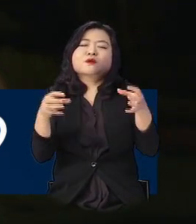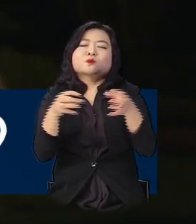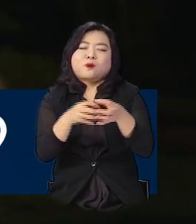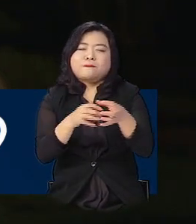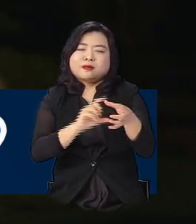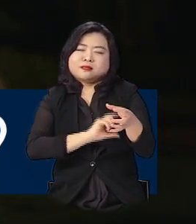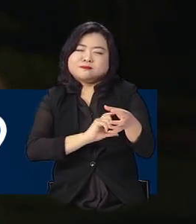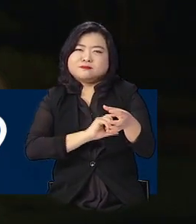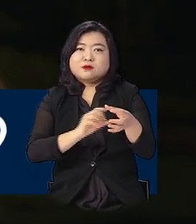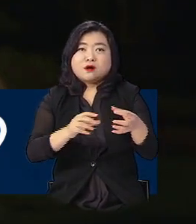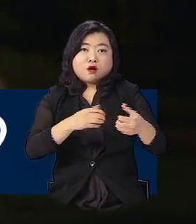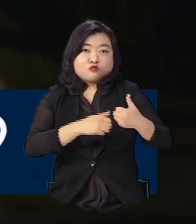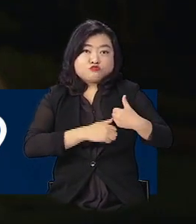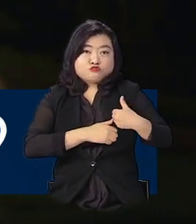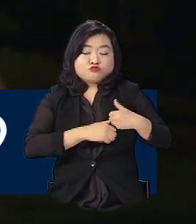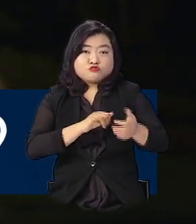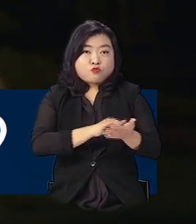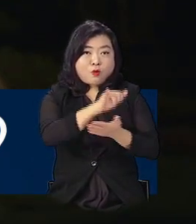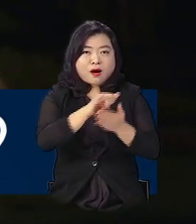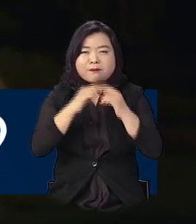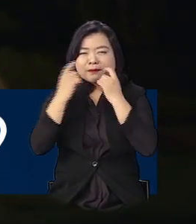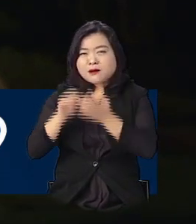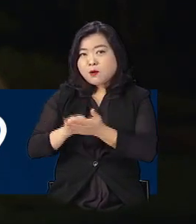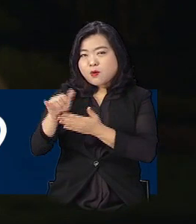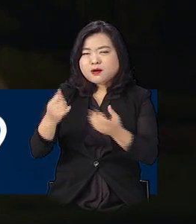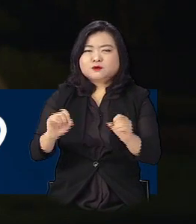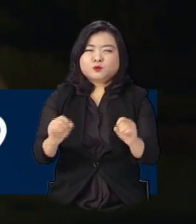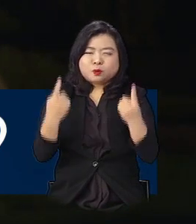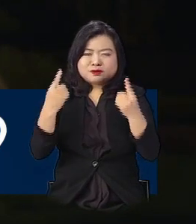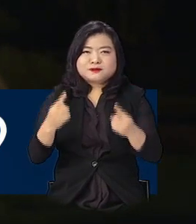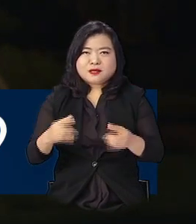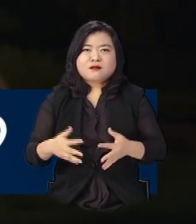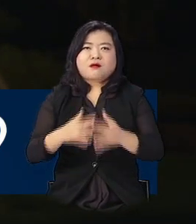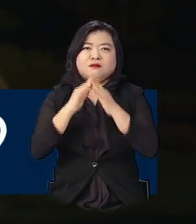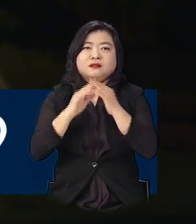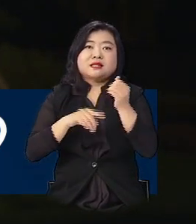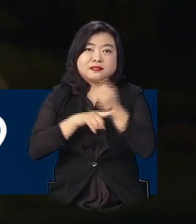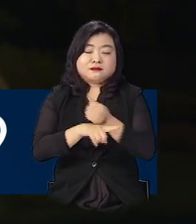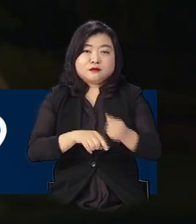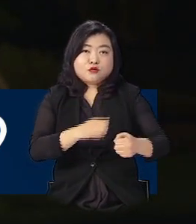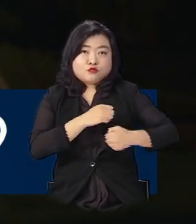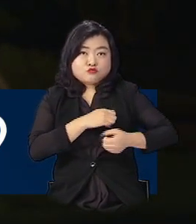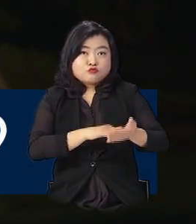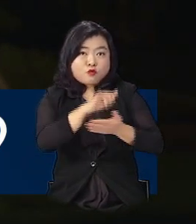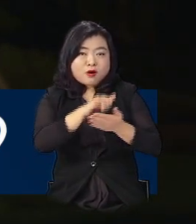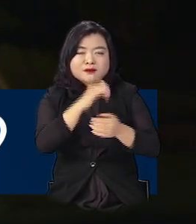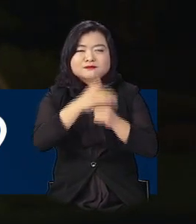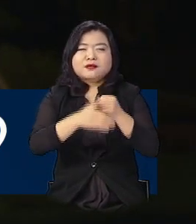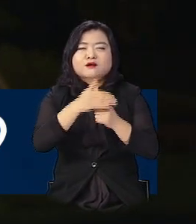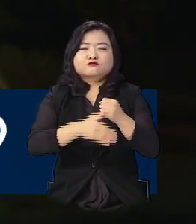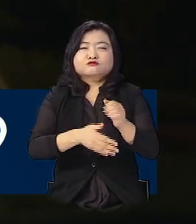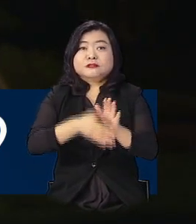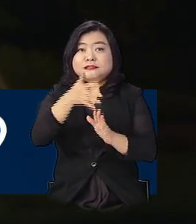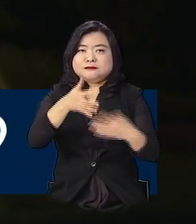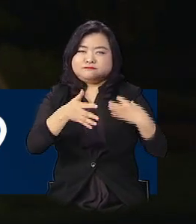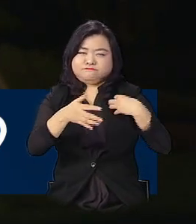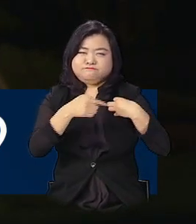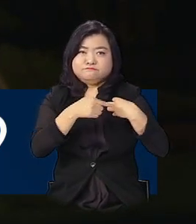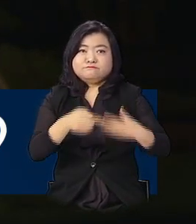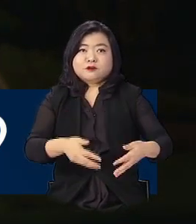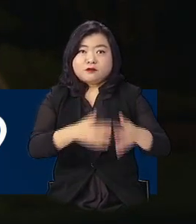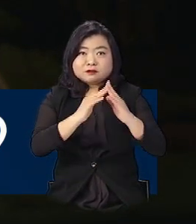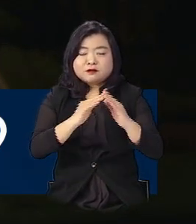말은 군공항과 민간공항을 같이 건설한다 이런 뜻인데, 군공항은 대구시에서 건설을